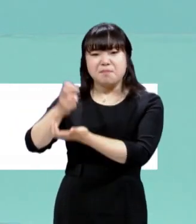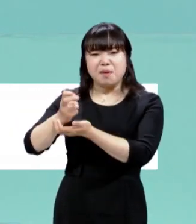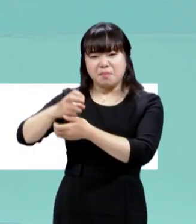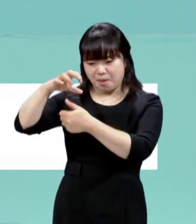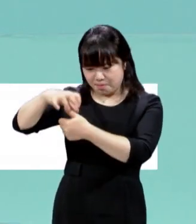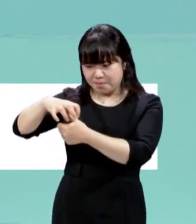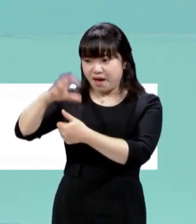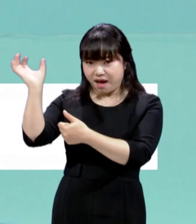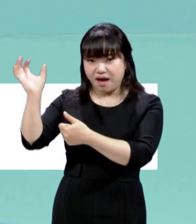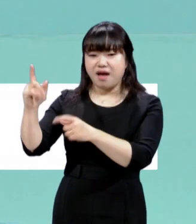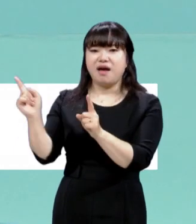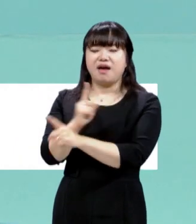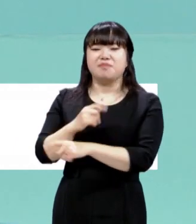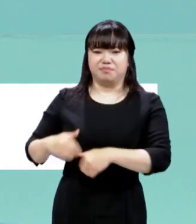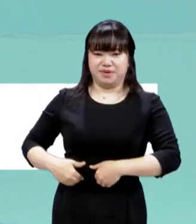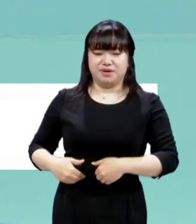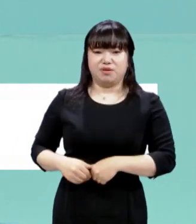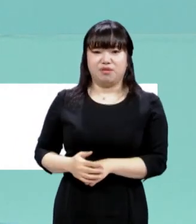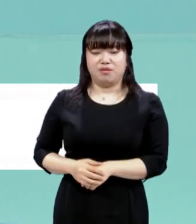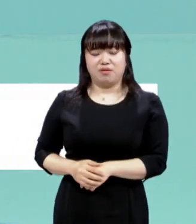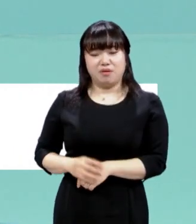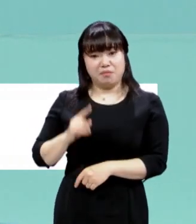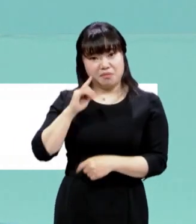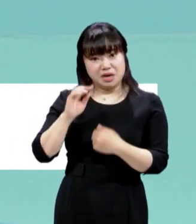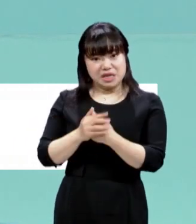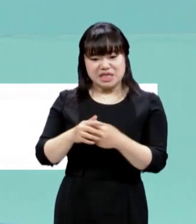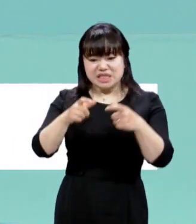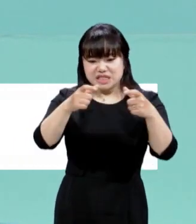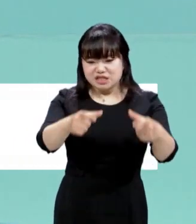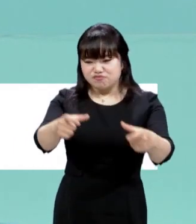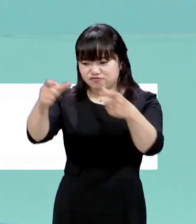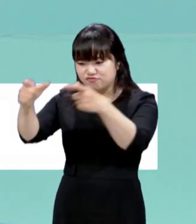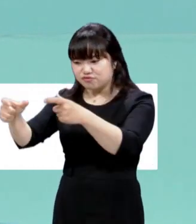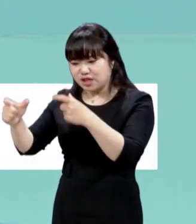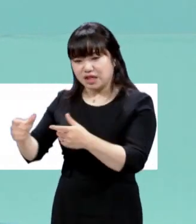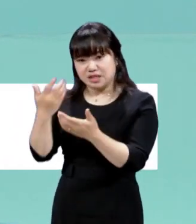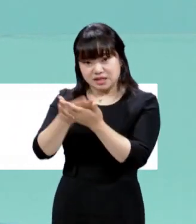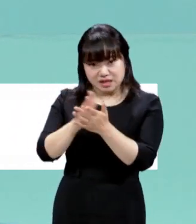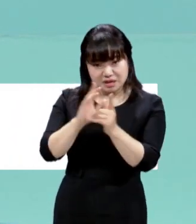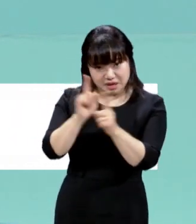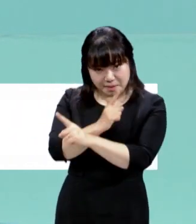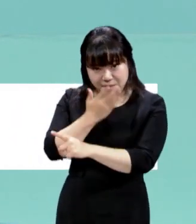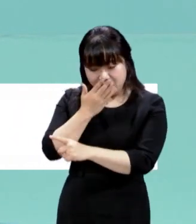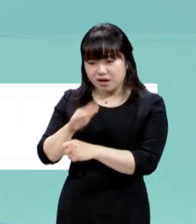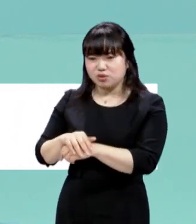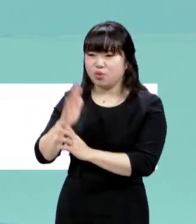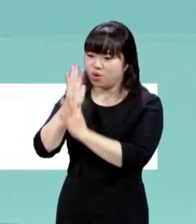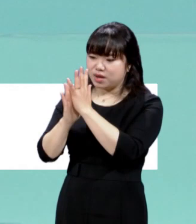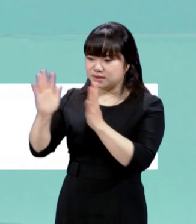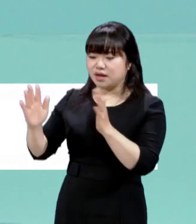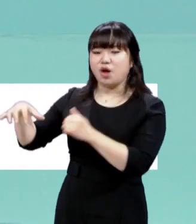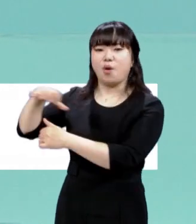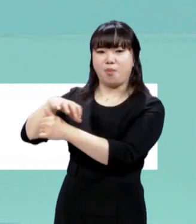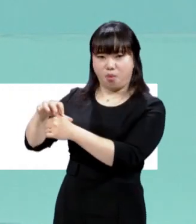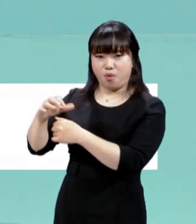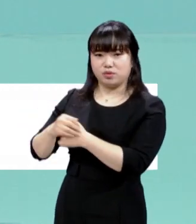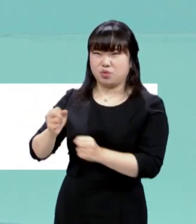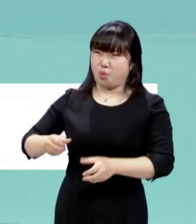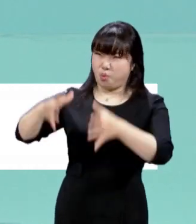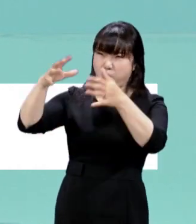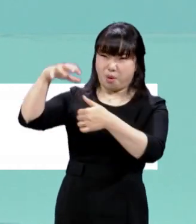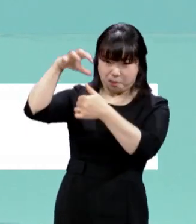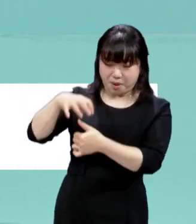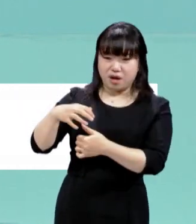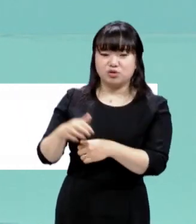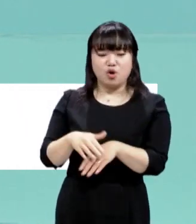됩니다 지금 그쪽 지역이 뭐 크게 보면 주다니 변경돼 꽈 뭐 자연 경관 지고 금고도 지원에도 걸려있고